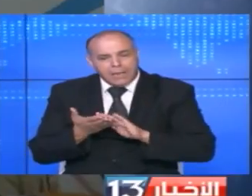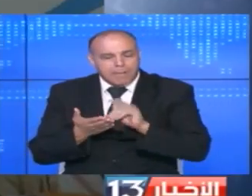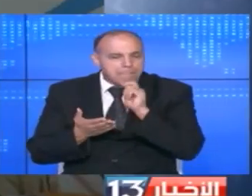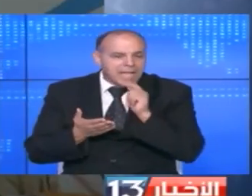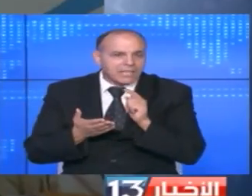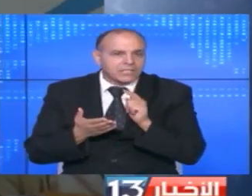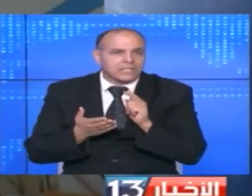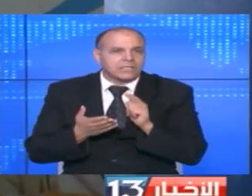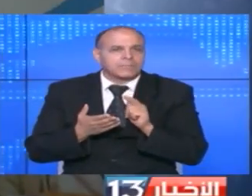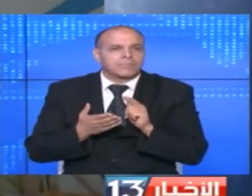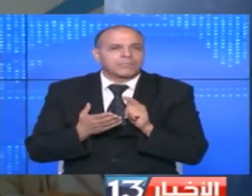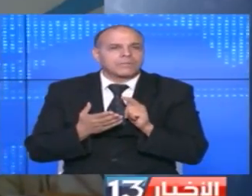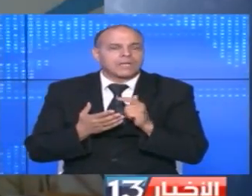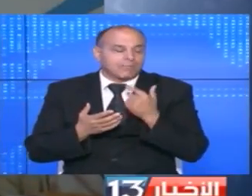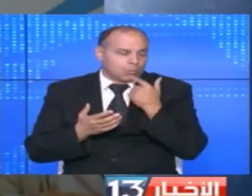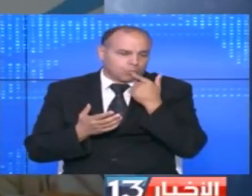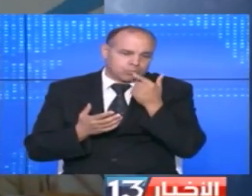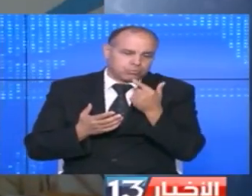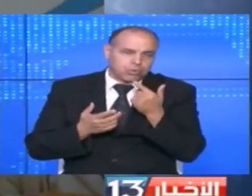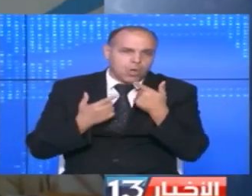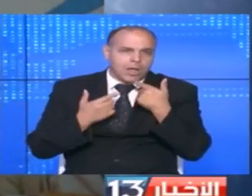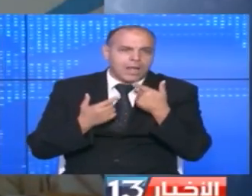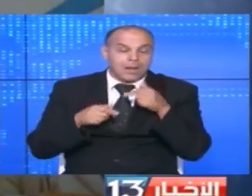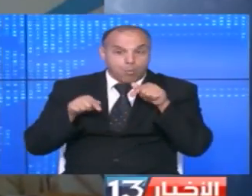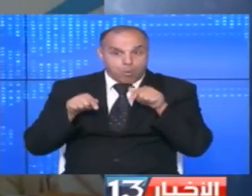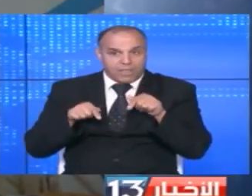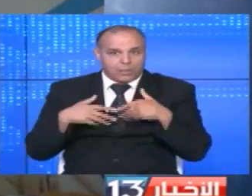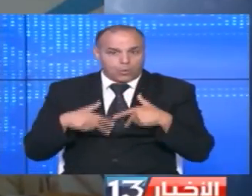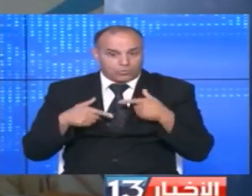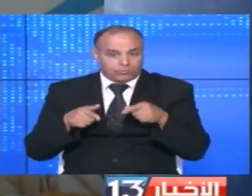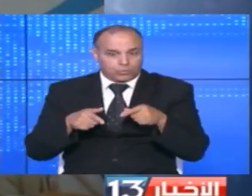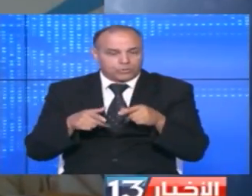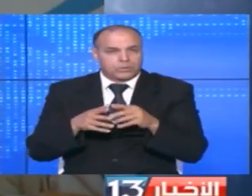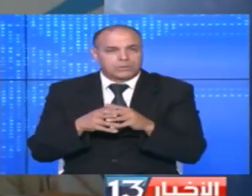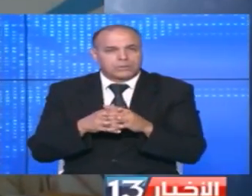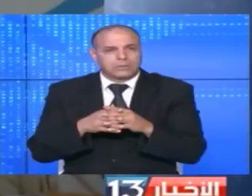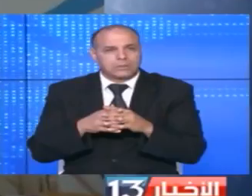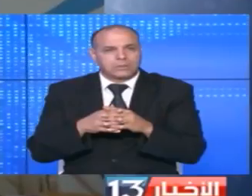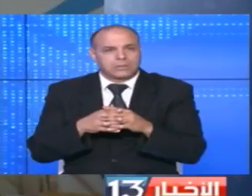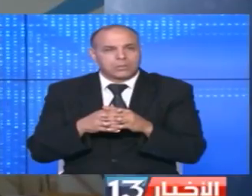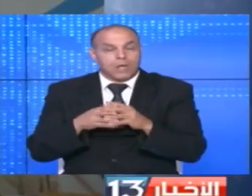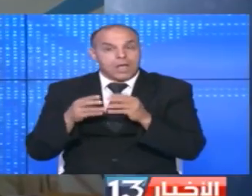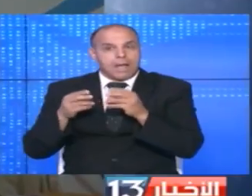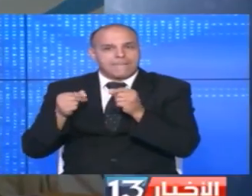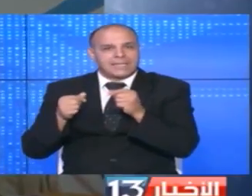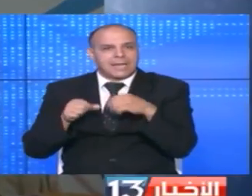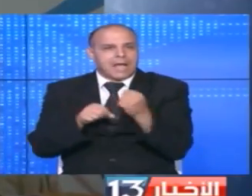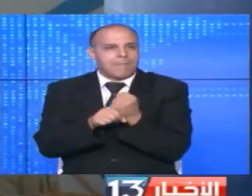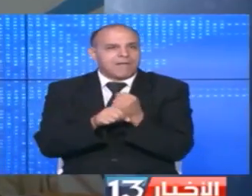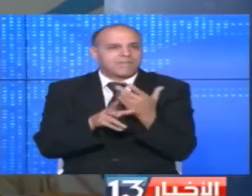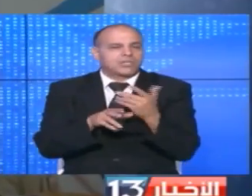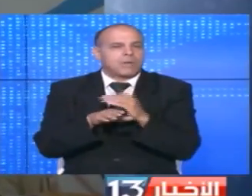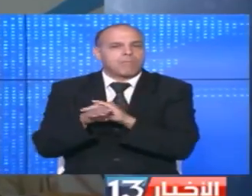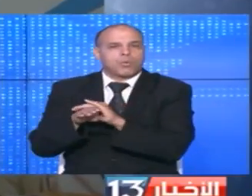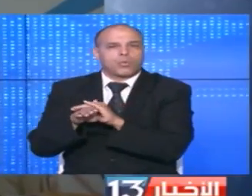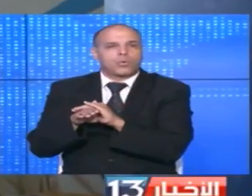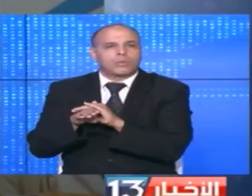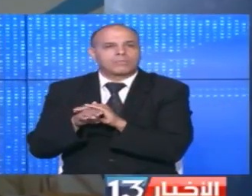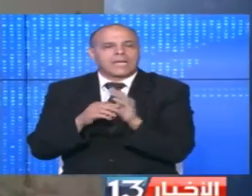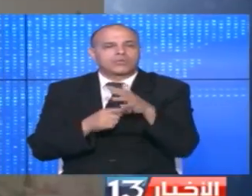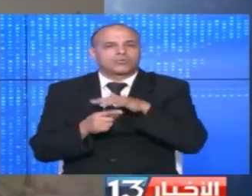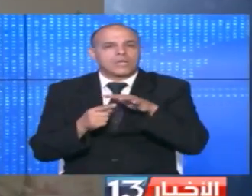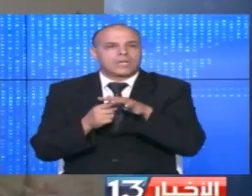كان معتدى الناس بالوضع المهني والمادي للعاملين في مجال في المجال الاجتماعي